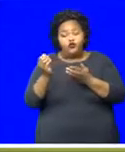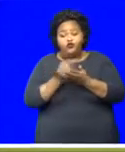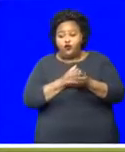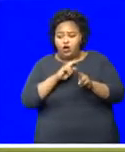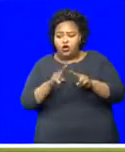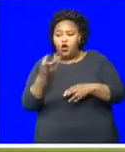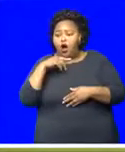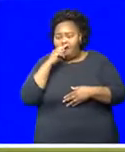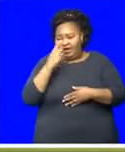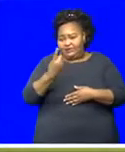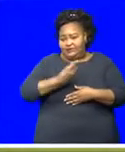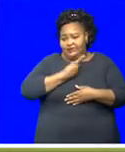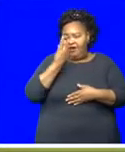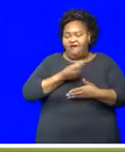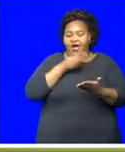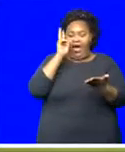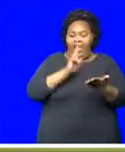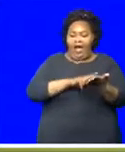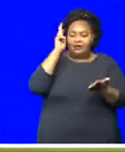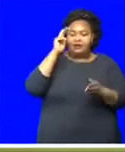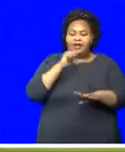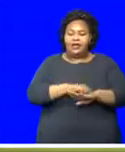inehlelo lo ngathi phecelethi